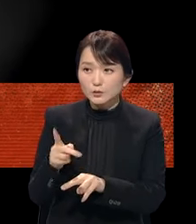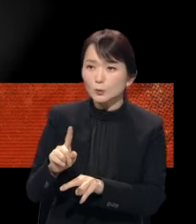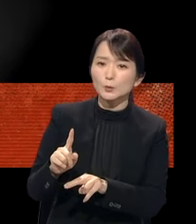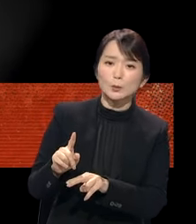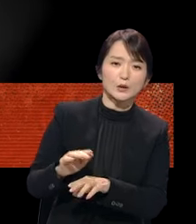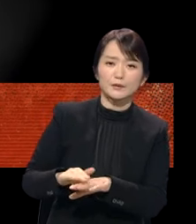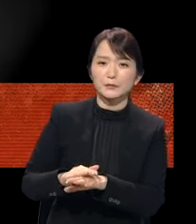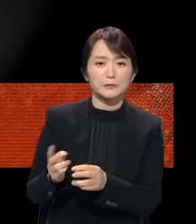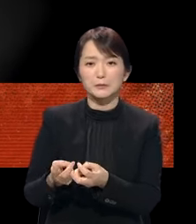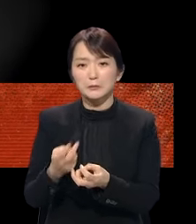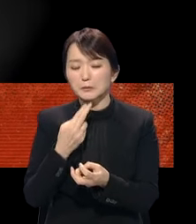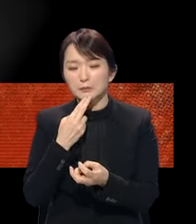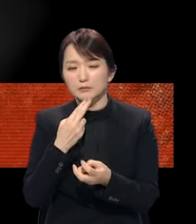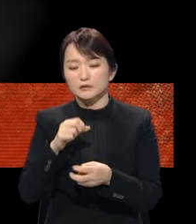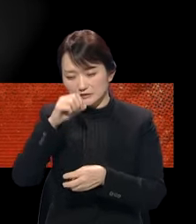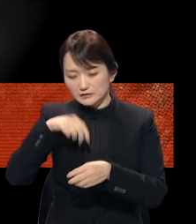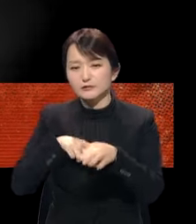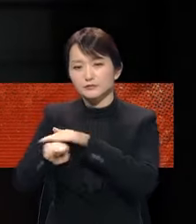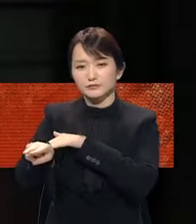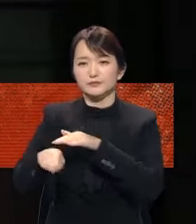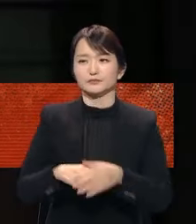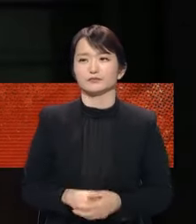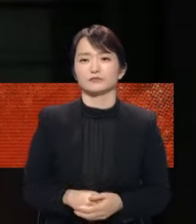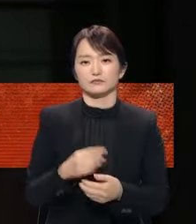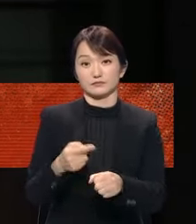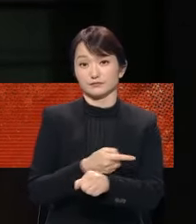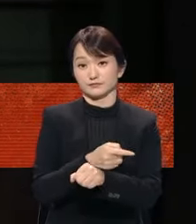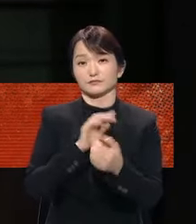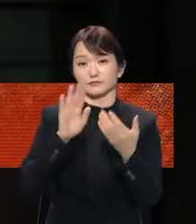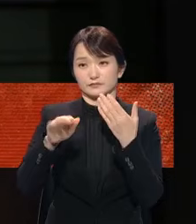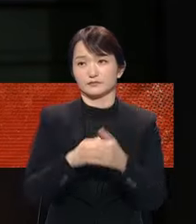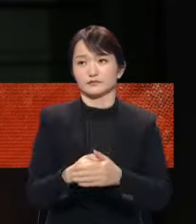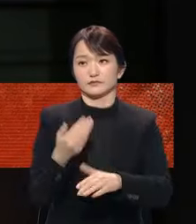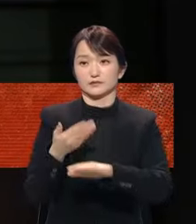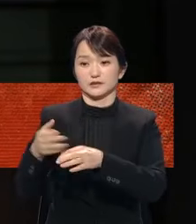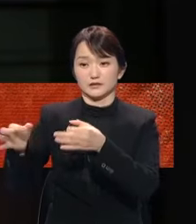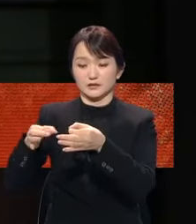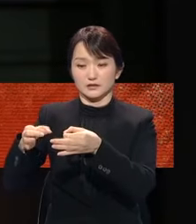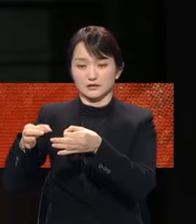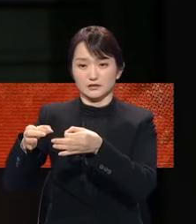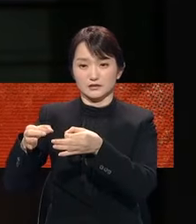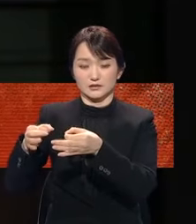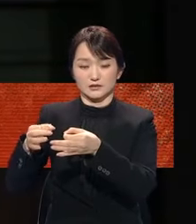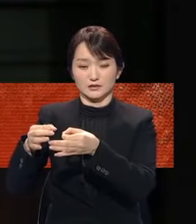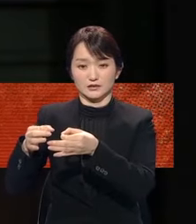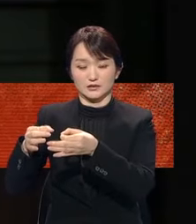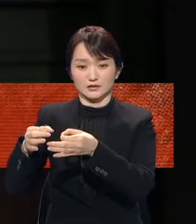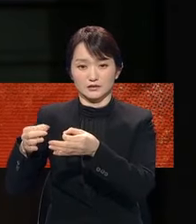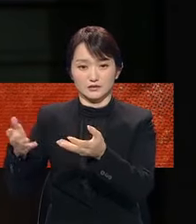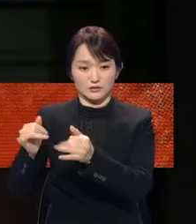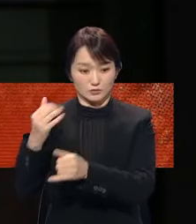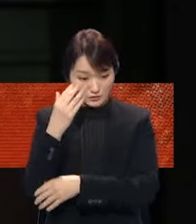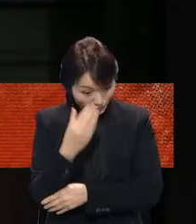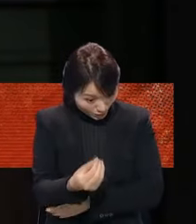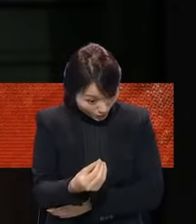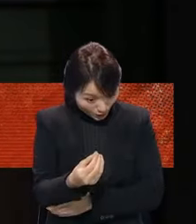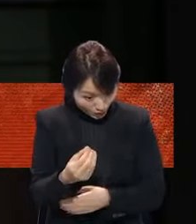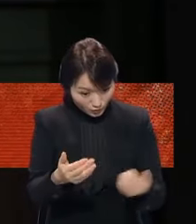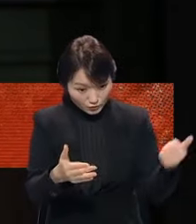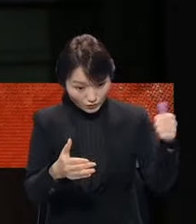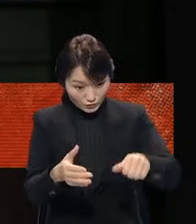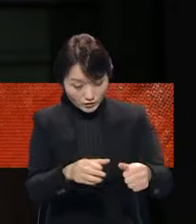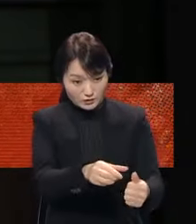없이 그냥 도주했다는 겁니다. 결국 1시간이 지난 뒤에야 다른 매장 직원이 발견을 해서 그제서야 마네킹을 건졌습니다.